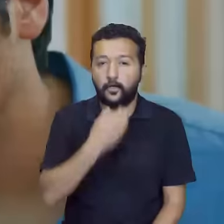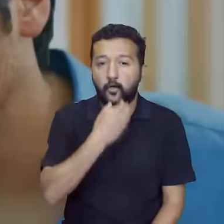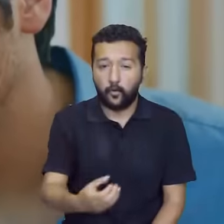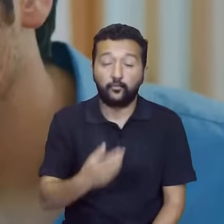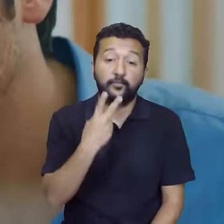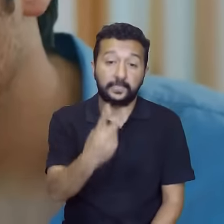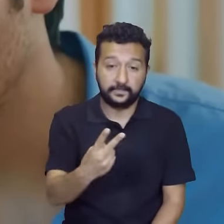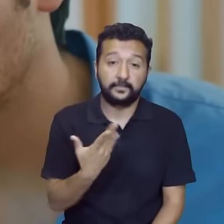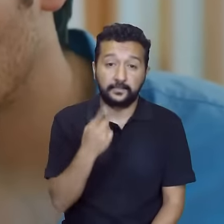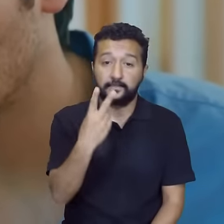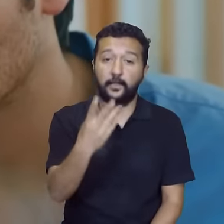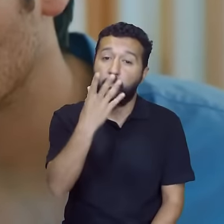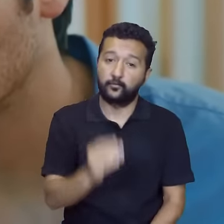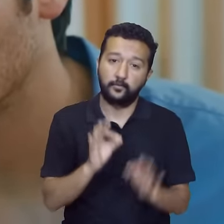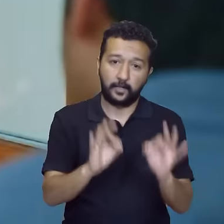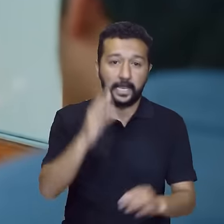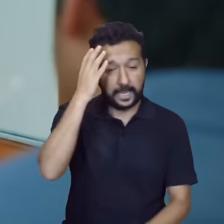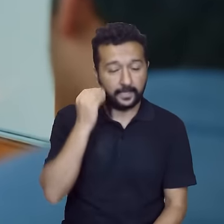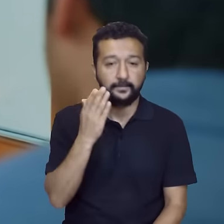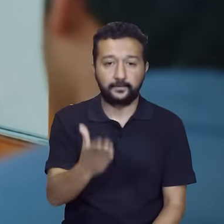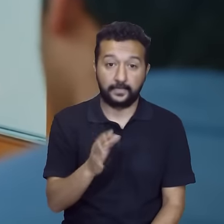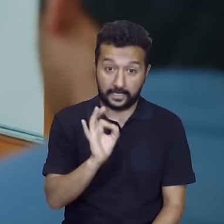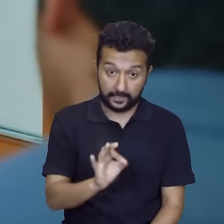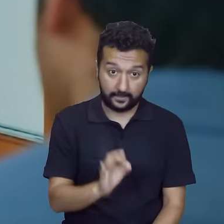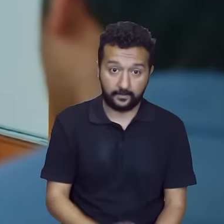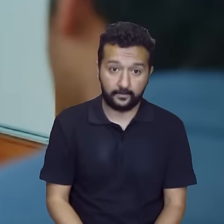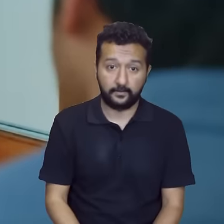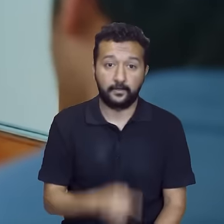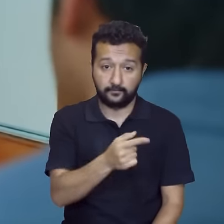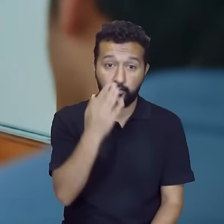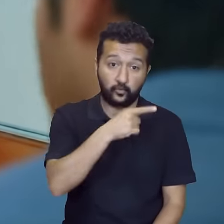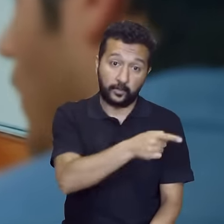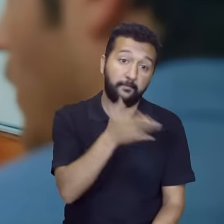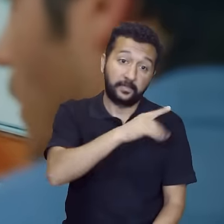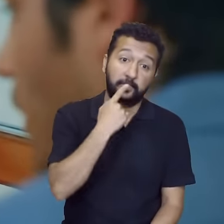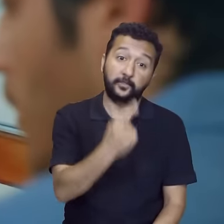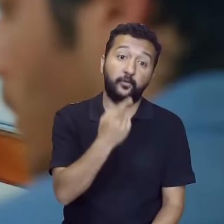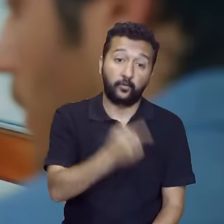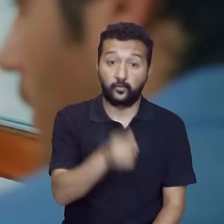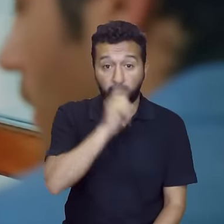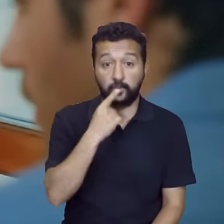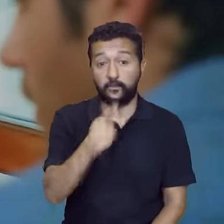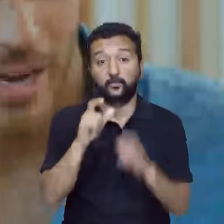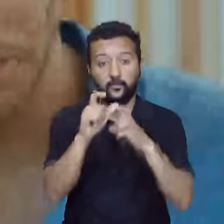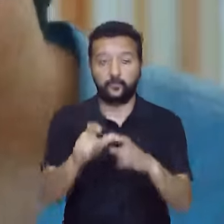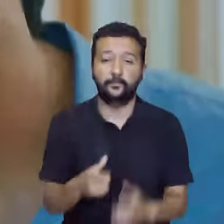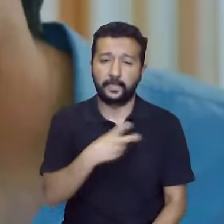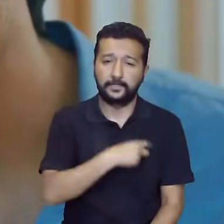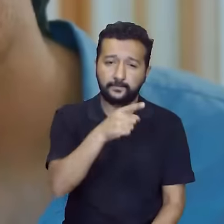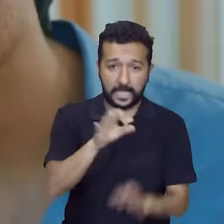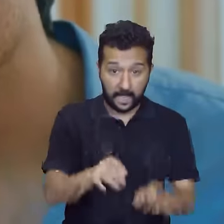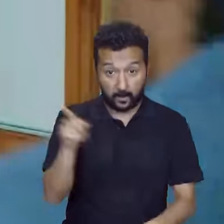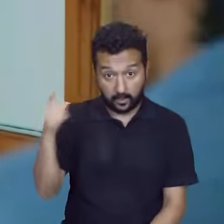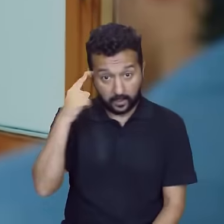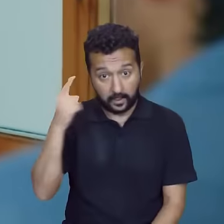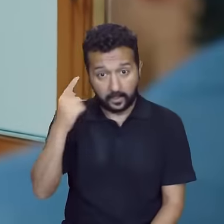Ömrüm sensin, senin olsun manasında. Ha. Biraz önce orada başka bir şey söylüyordun da o yüzden sordum. Aşkım sen hala